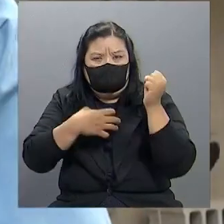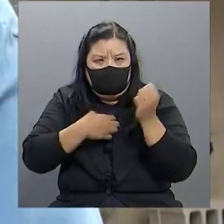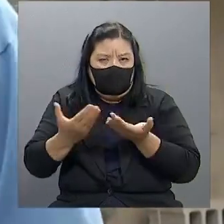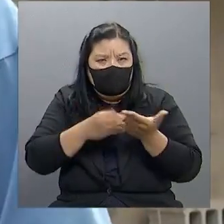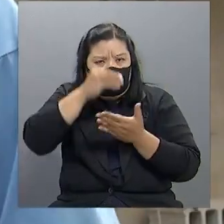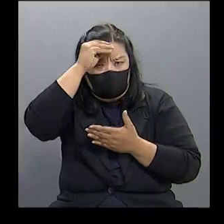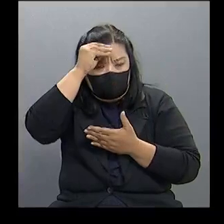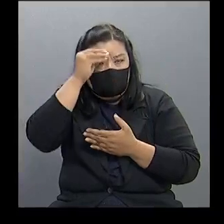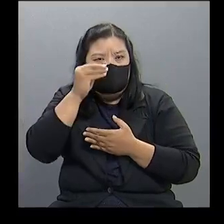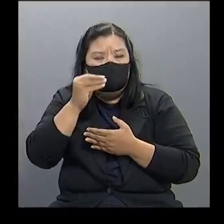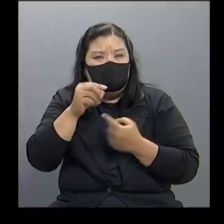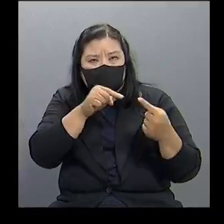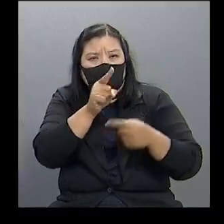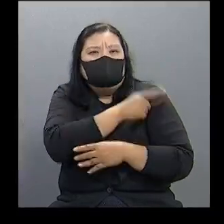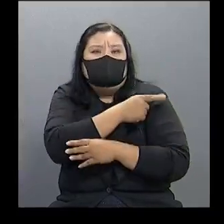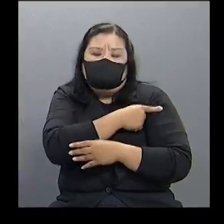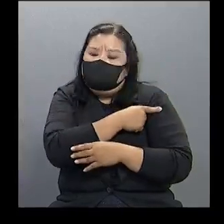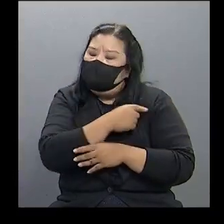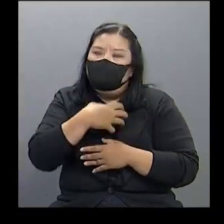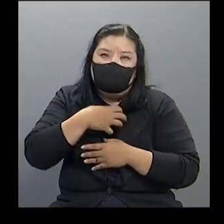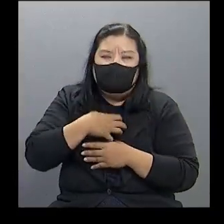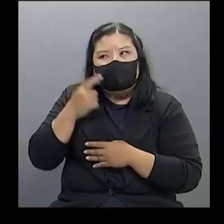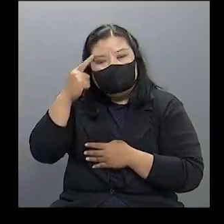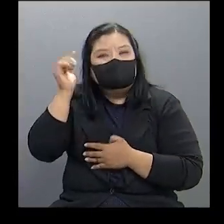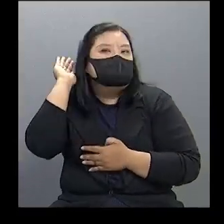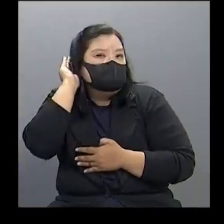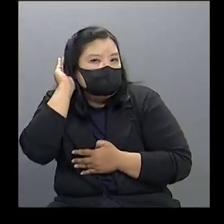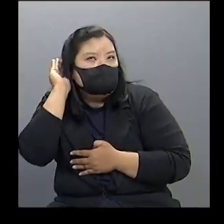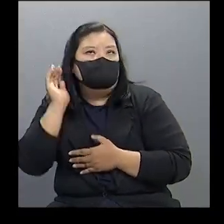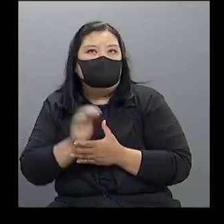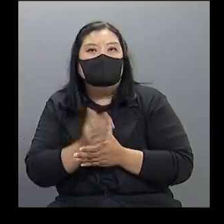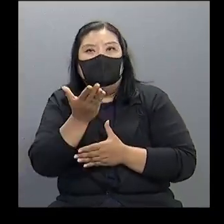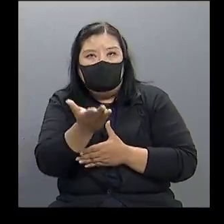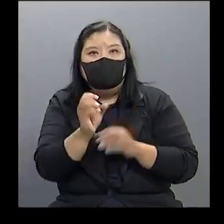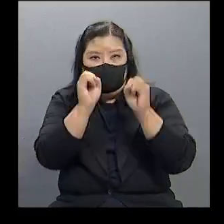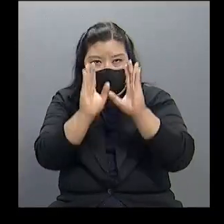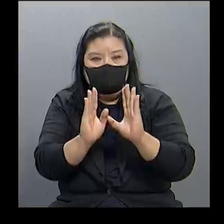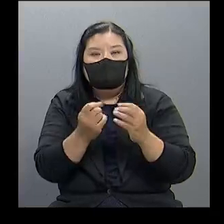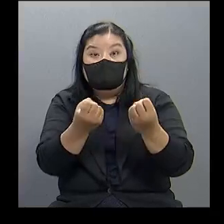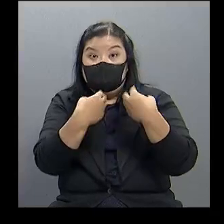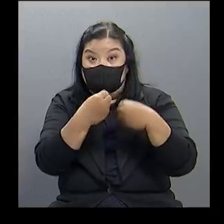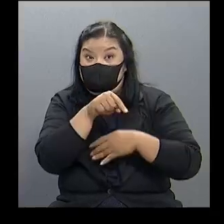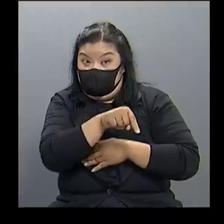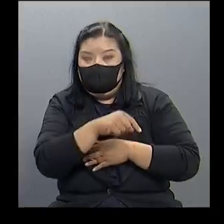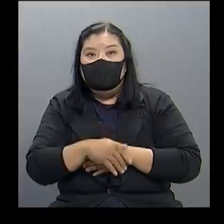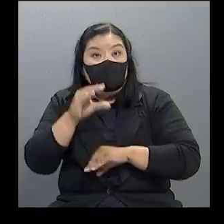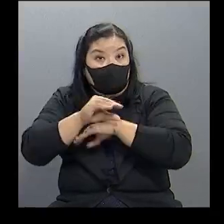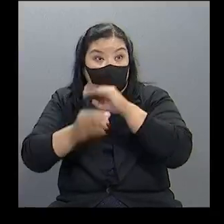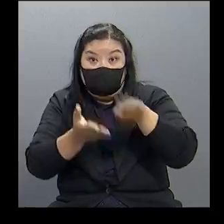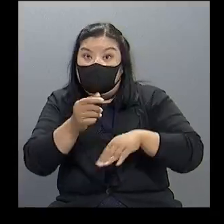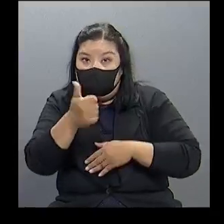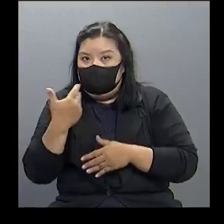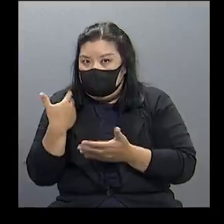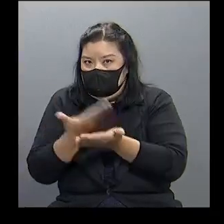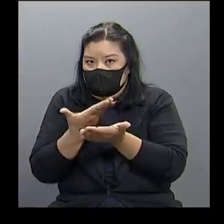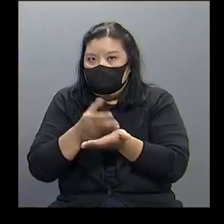ได้มีที่เรียนด้วย นอกจากนี้ครูผู้ฝึกสอนนะครับยังอ้างว่าหากสมัครเข้าโครงการแล้วจะมีทุนการศึกษาให้ด้วยแ